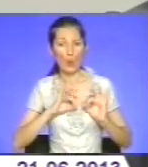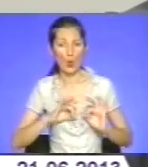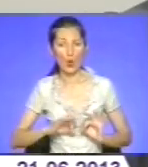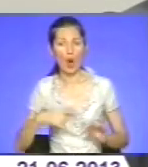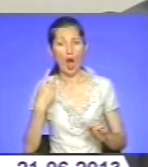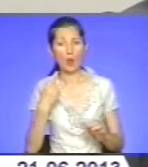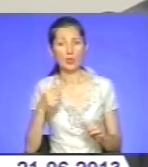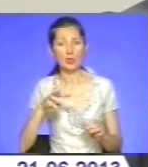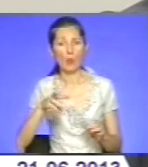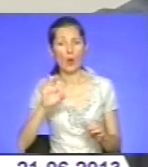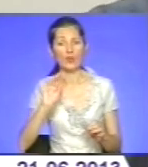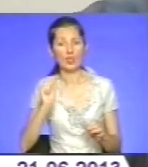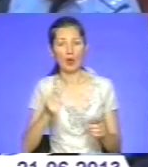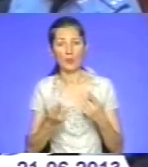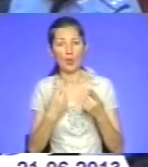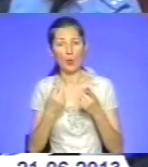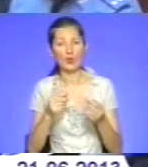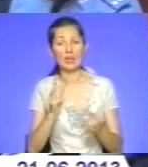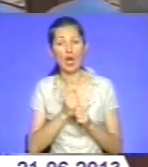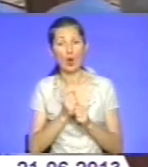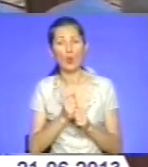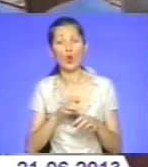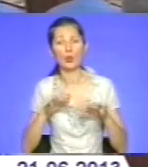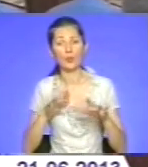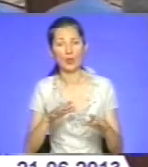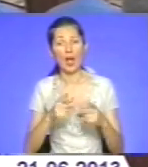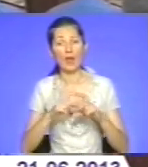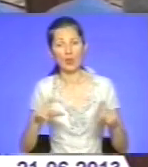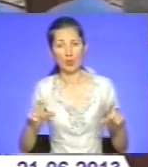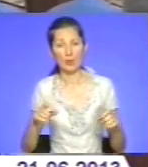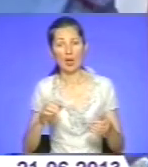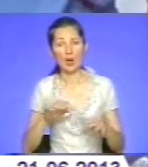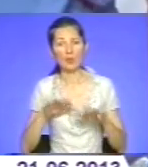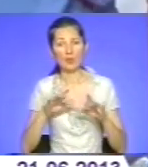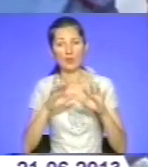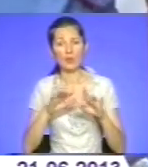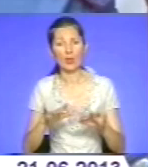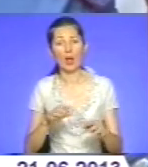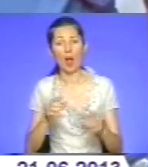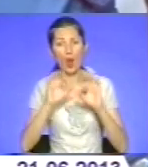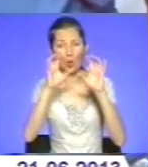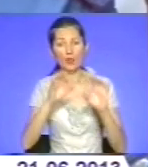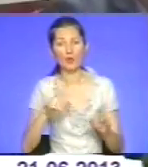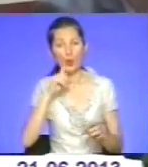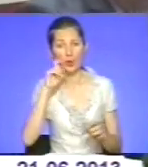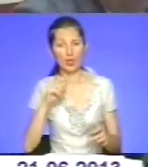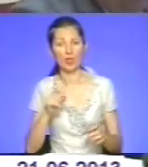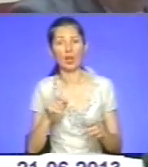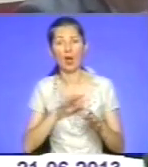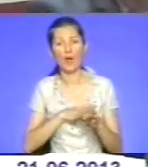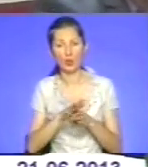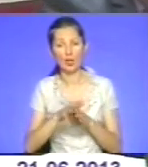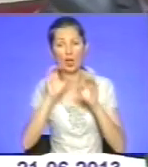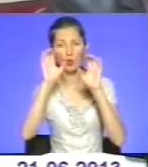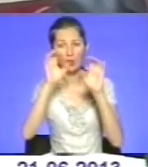питання роботи правоохоронних відомств в умовах Кримінального процесуального кодексу України. Акцентували увагу на дотриманні конституційних прав та свобод громадян